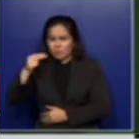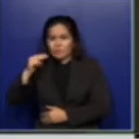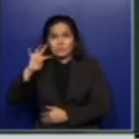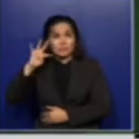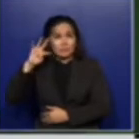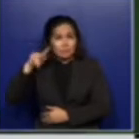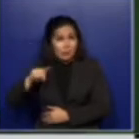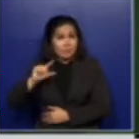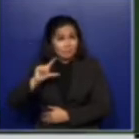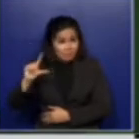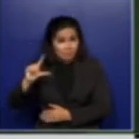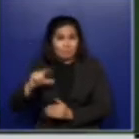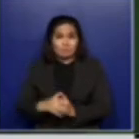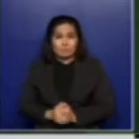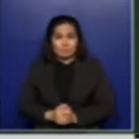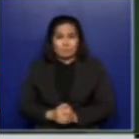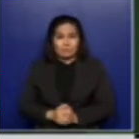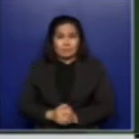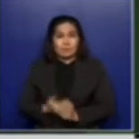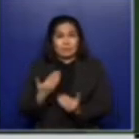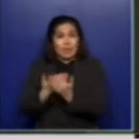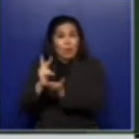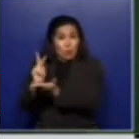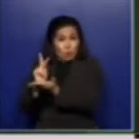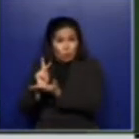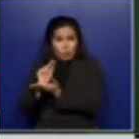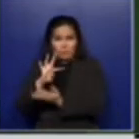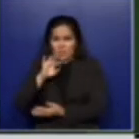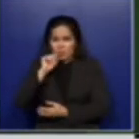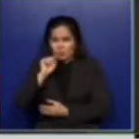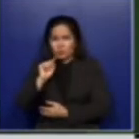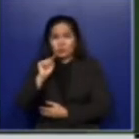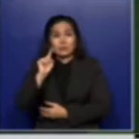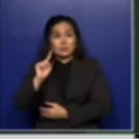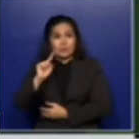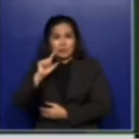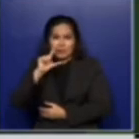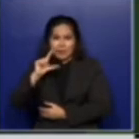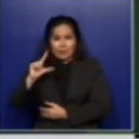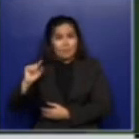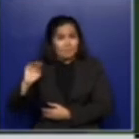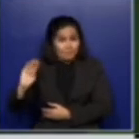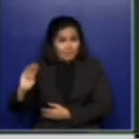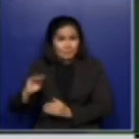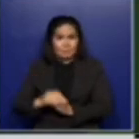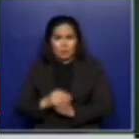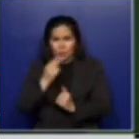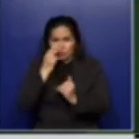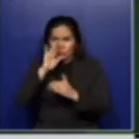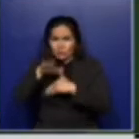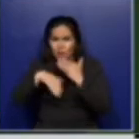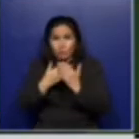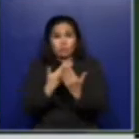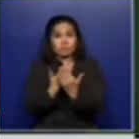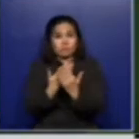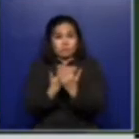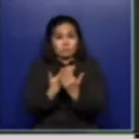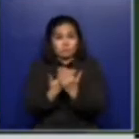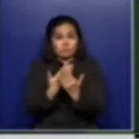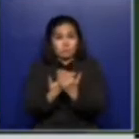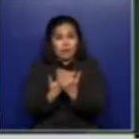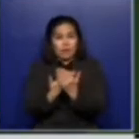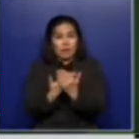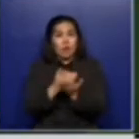21,824,000 ล้านบาทและรวมเป็นเงินกู้แล้วจำนวนทั้งสิ้น 4.1 ล้านล้านบาทครับนี่คือภาพรวมของ